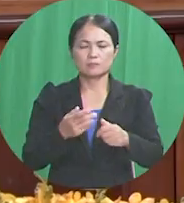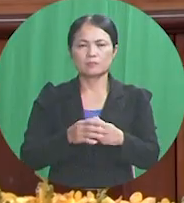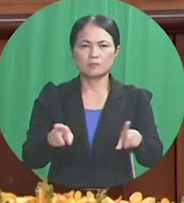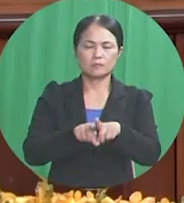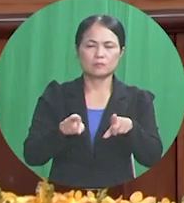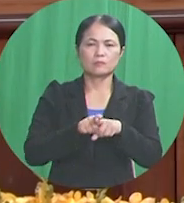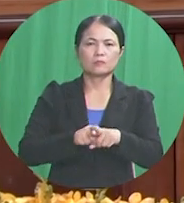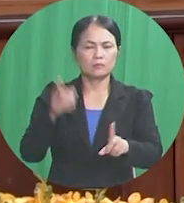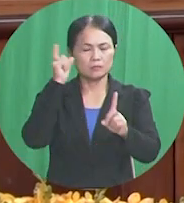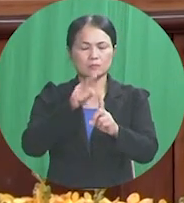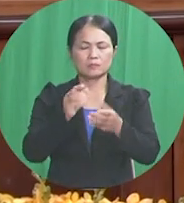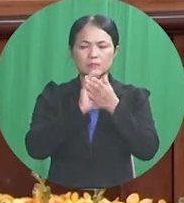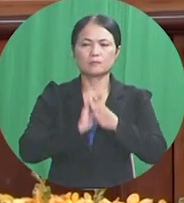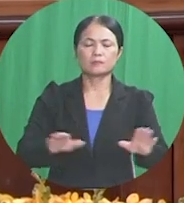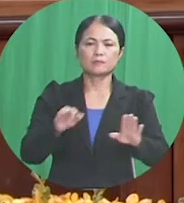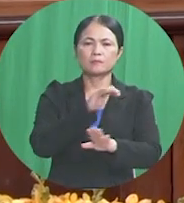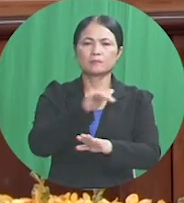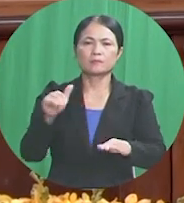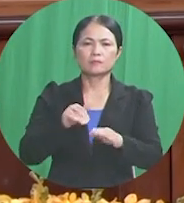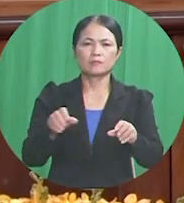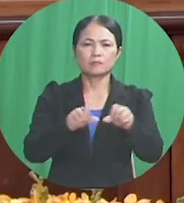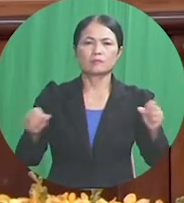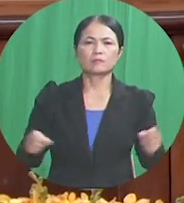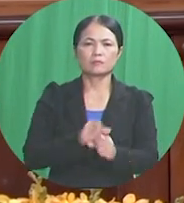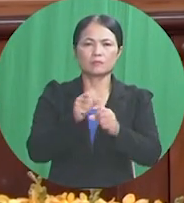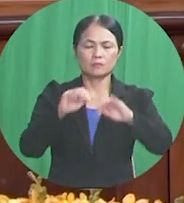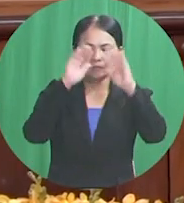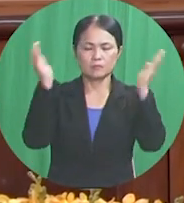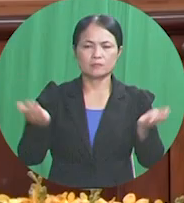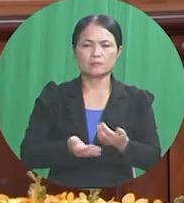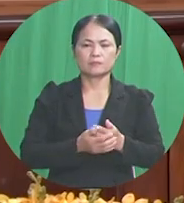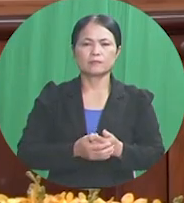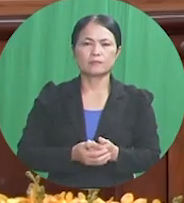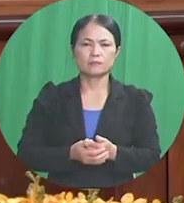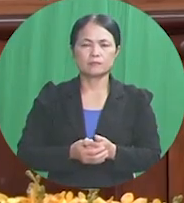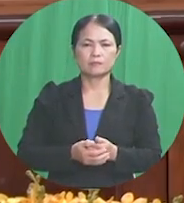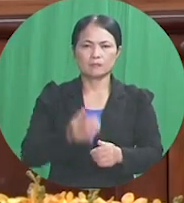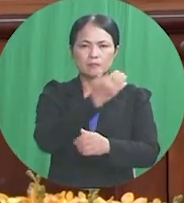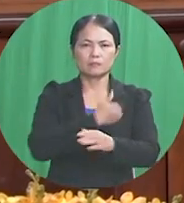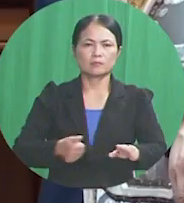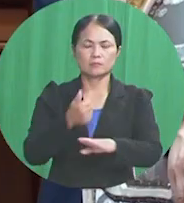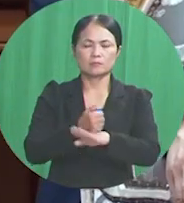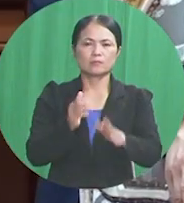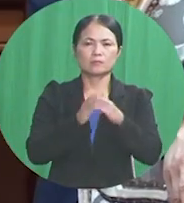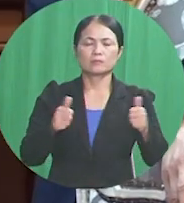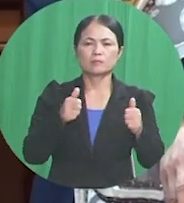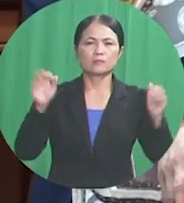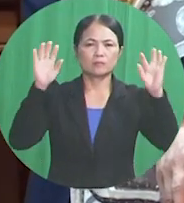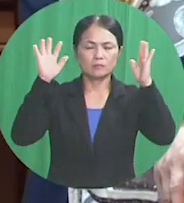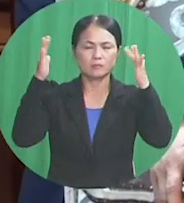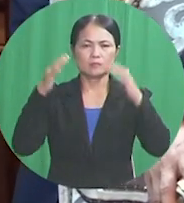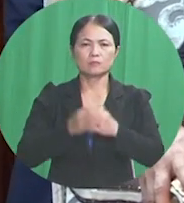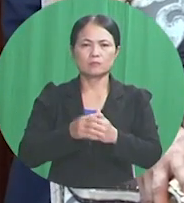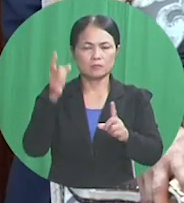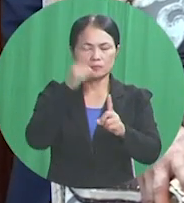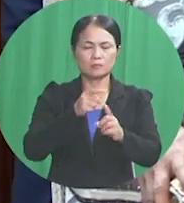โดยเจียดามใบสันติเพียบสเตอร์เพียบนองน้ำบ้านนังสะกาโลกสำนักประเทศรัฐสภาบานอบอซาโต